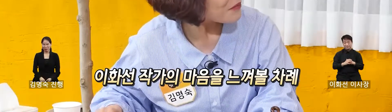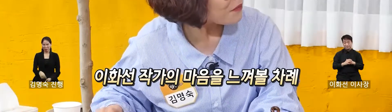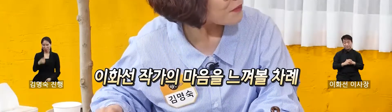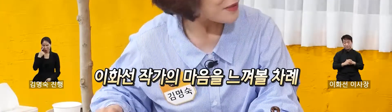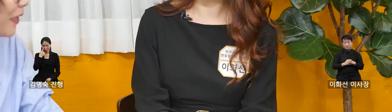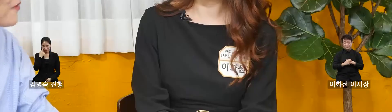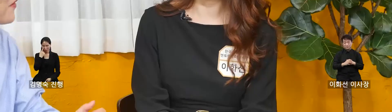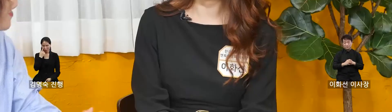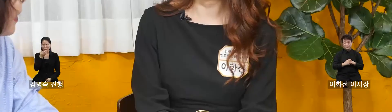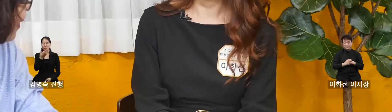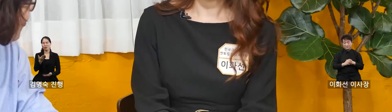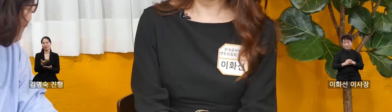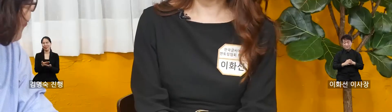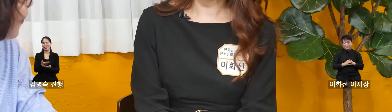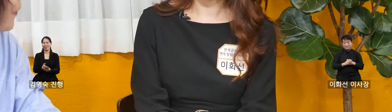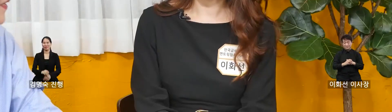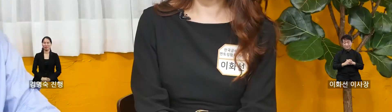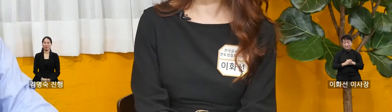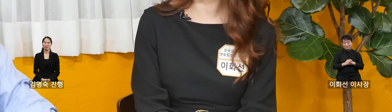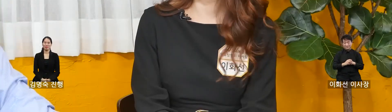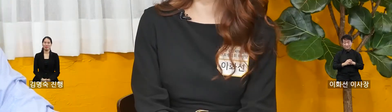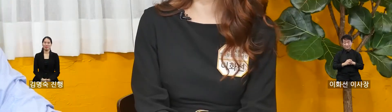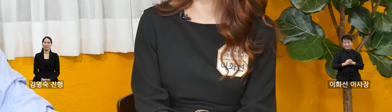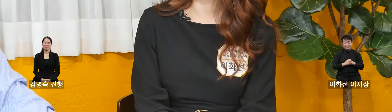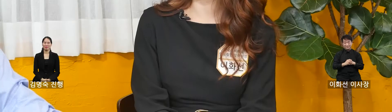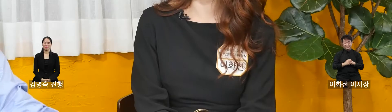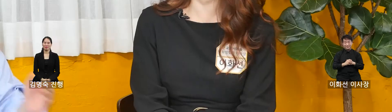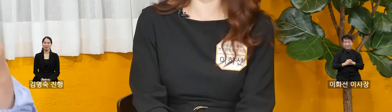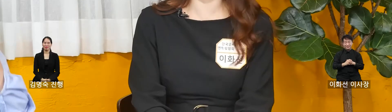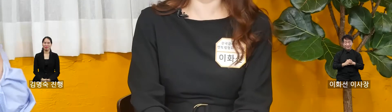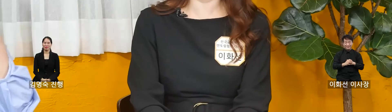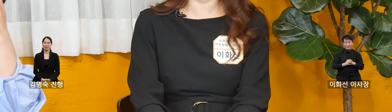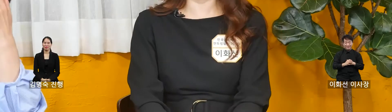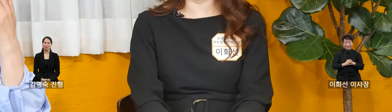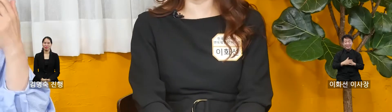한번 어디 해도 될까요? 제가 이제 테스트 선상에